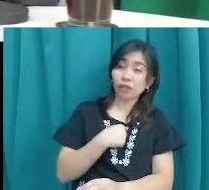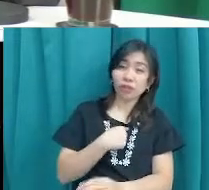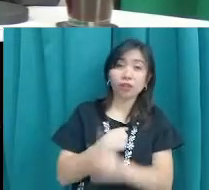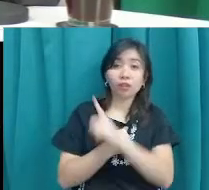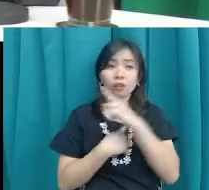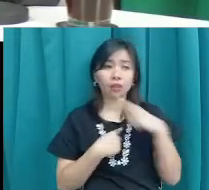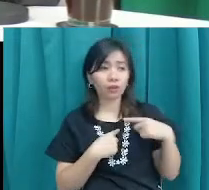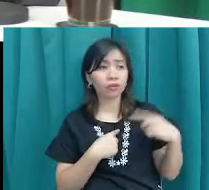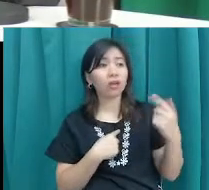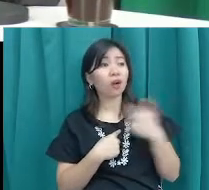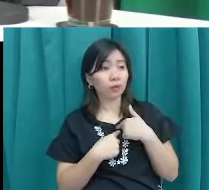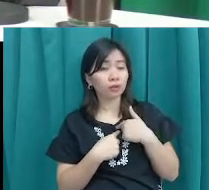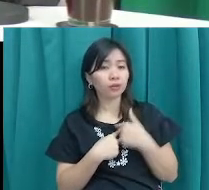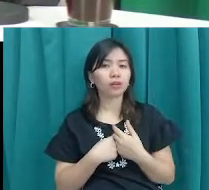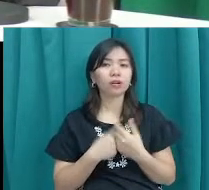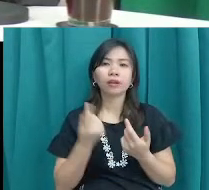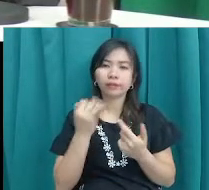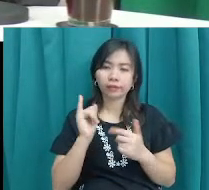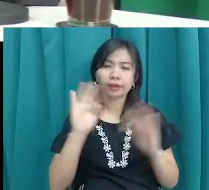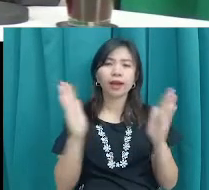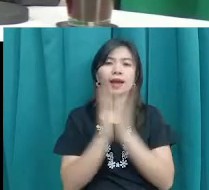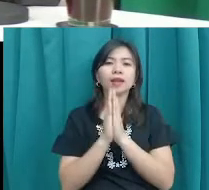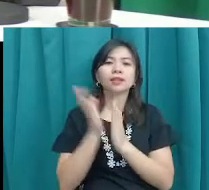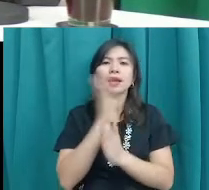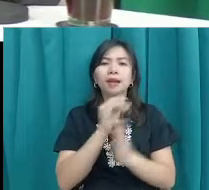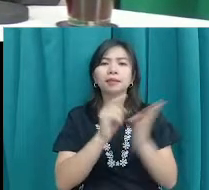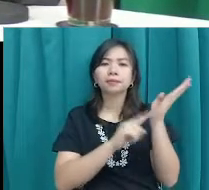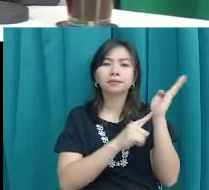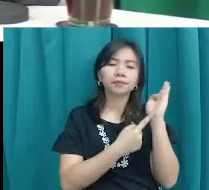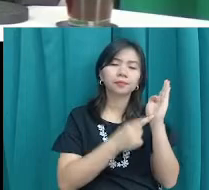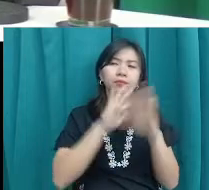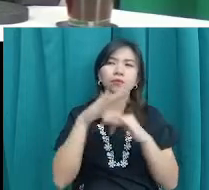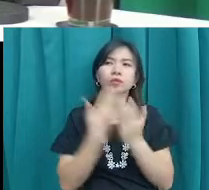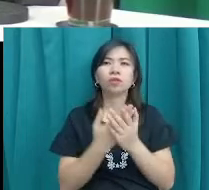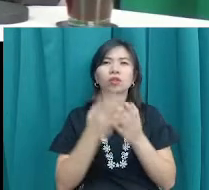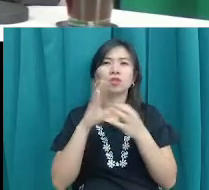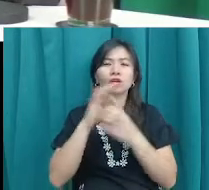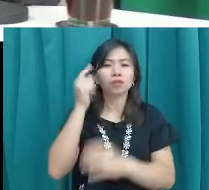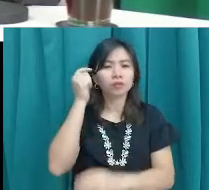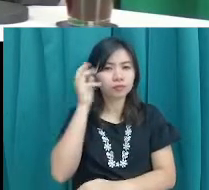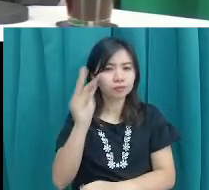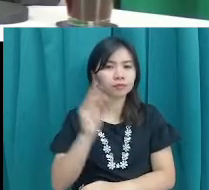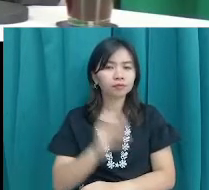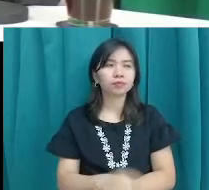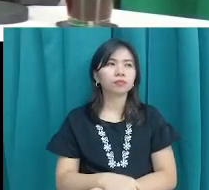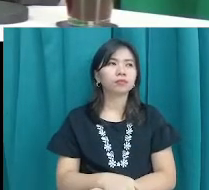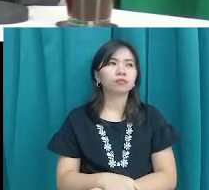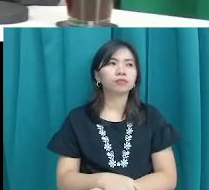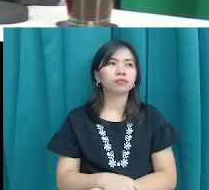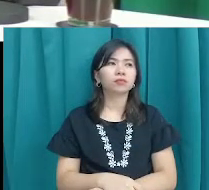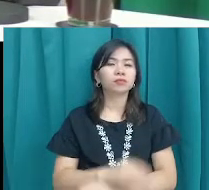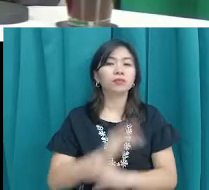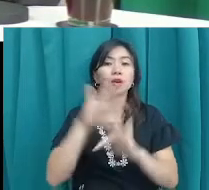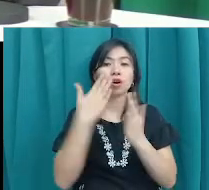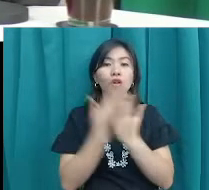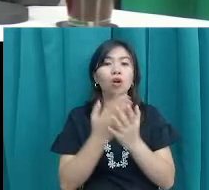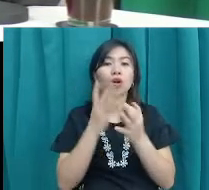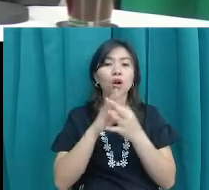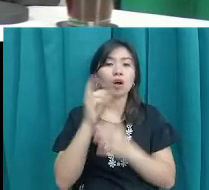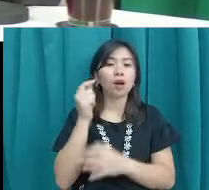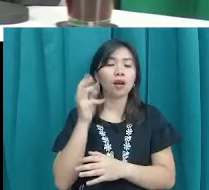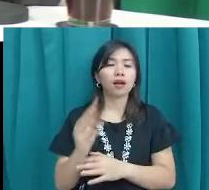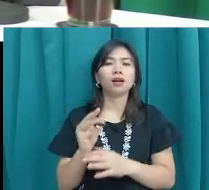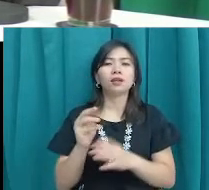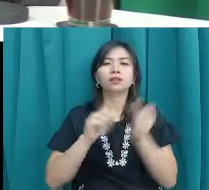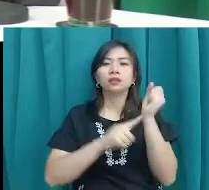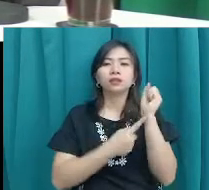were exceeding sorrowful, sabi niya eh. And began every one of them. You see? Every one of them.